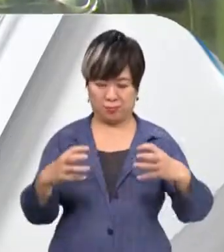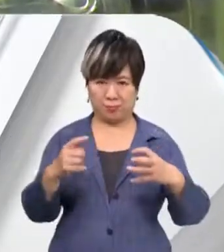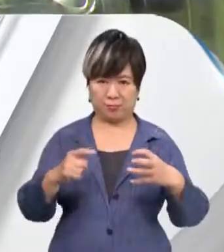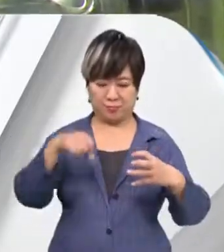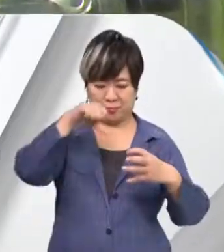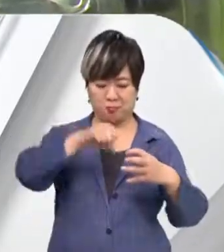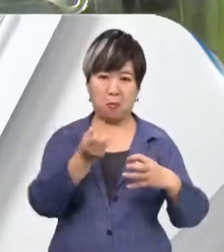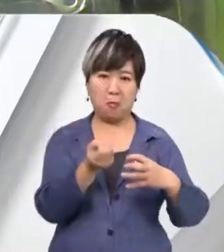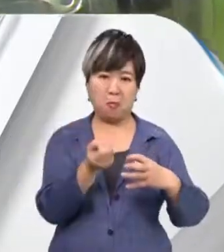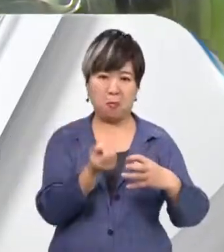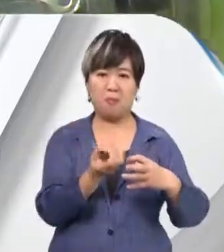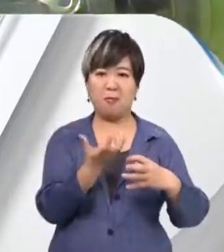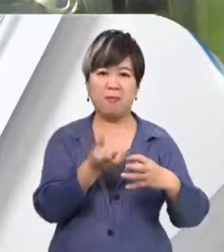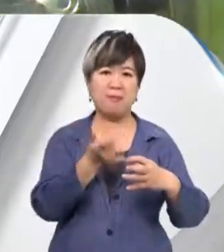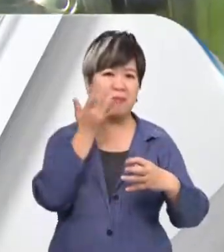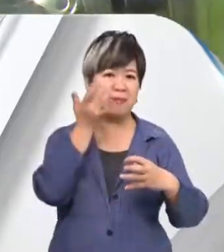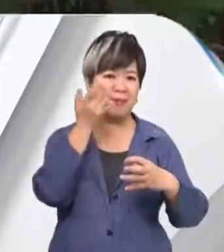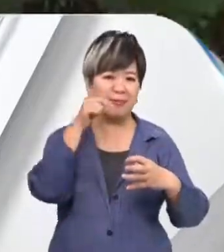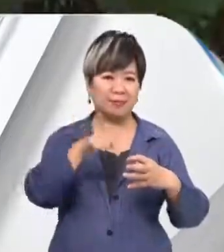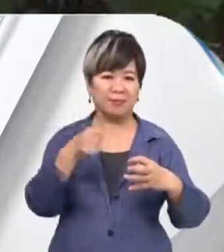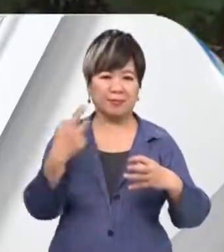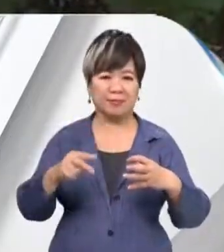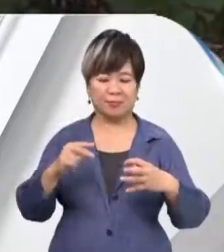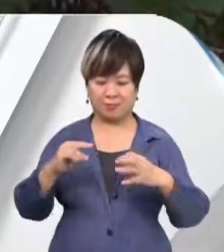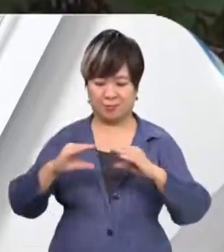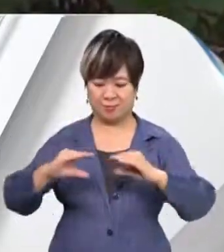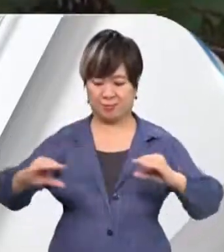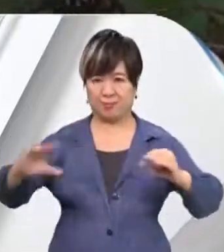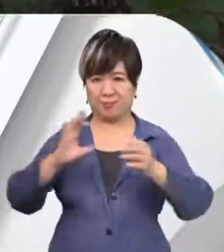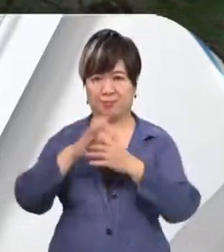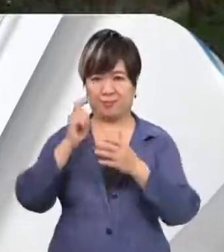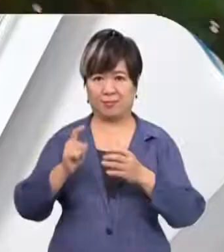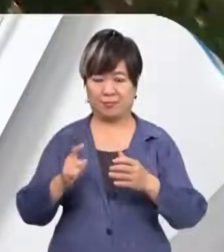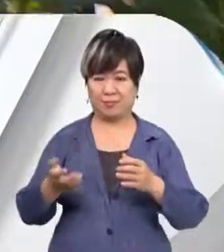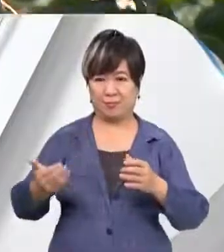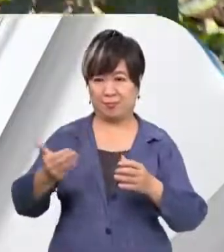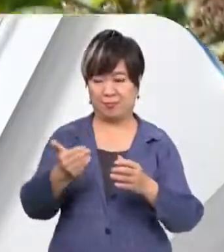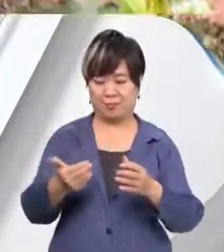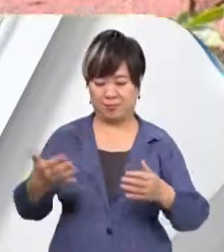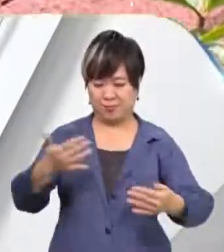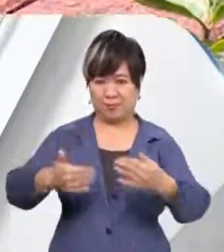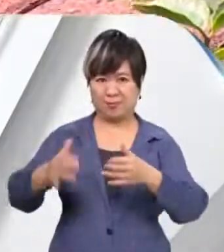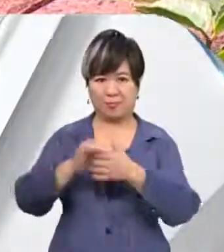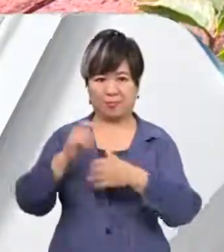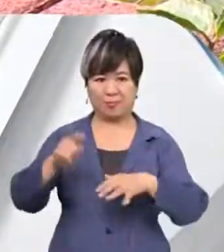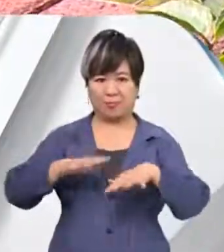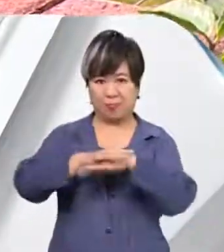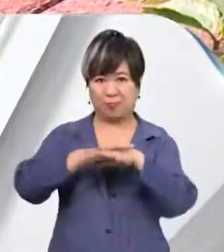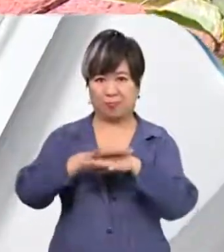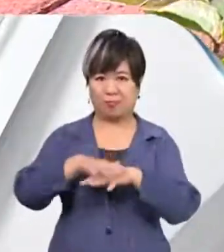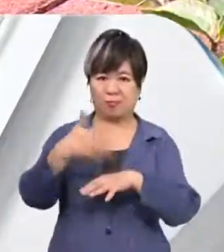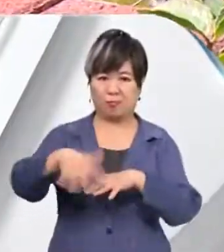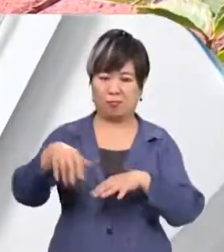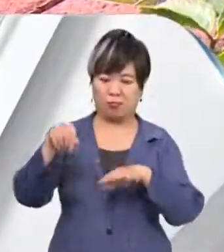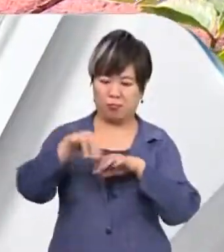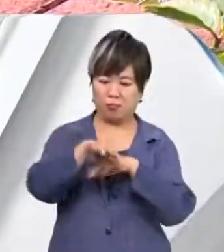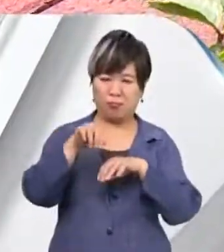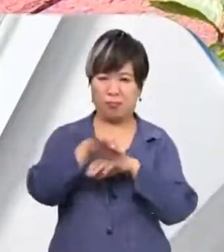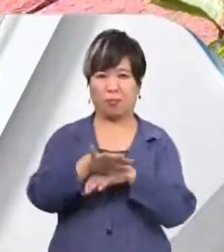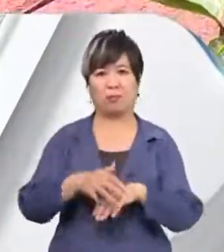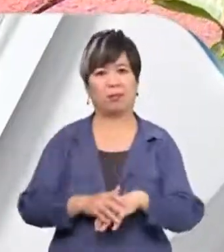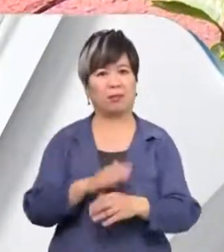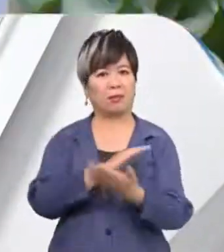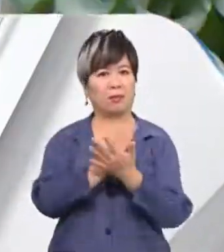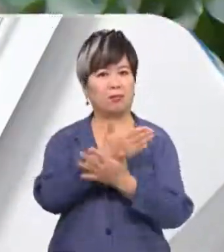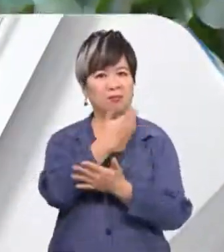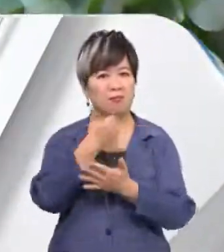的呀，硬的夯，无就会利用一砖的贴做黄糖，佮会利用帆布铺上去，后灌水，按样就做得变黄糖。善用各种